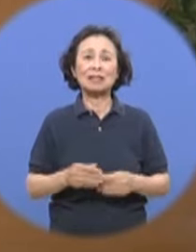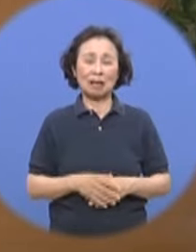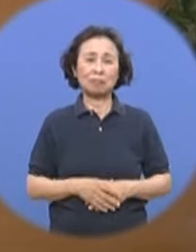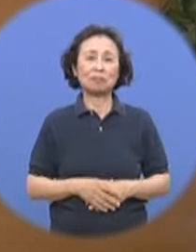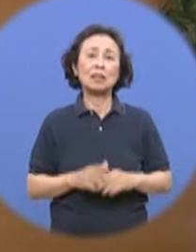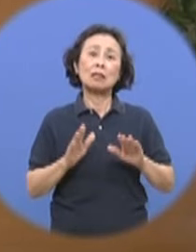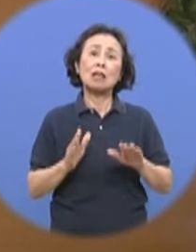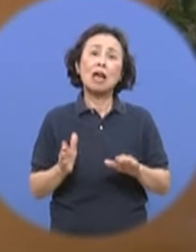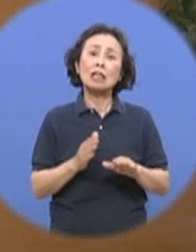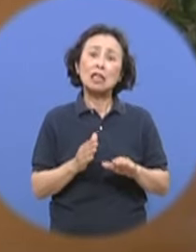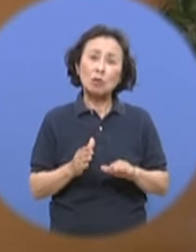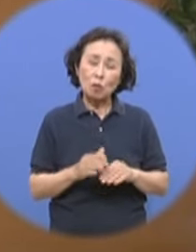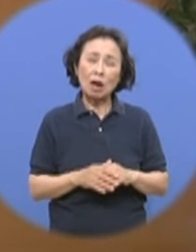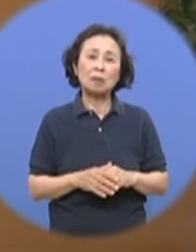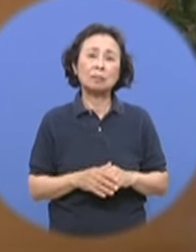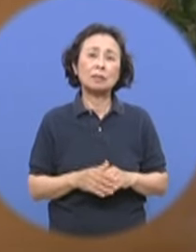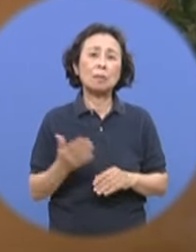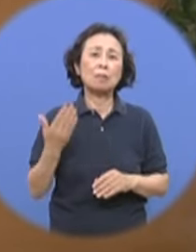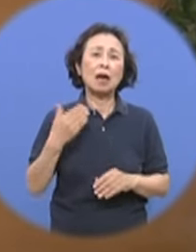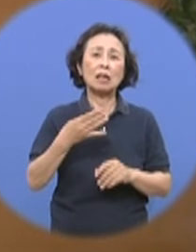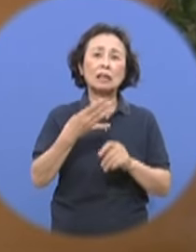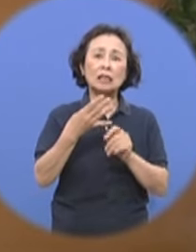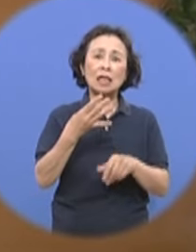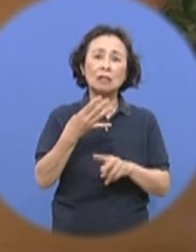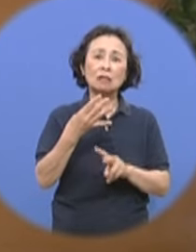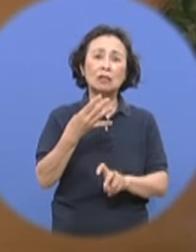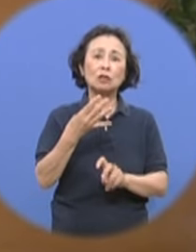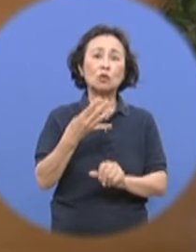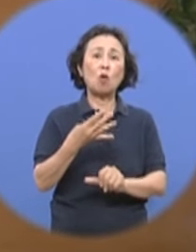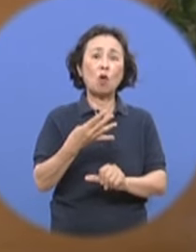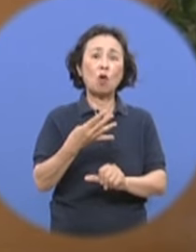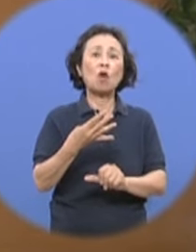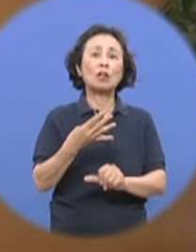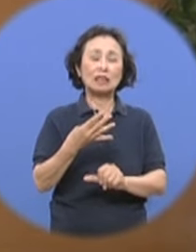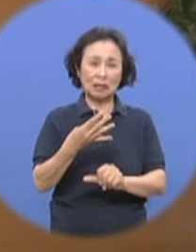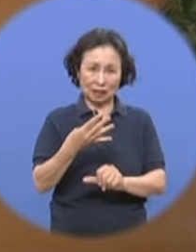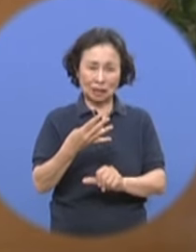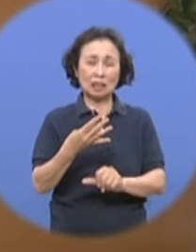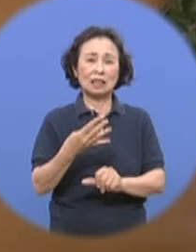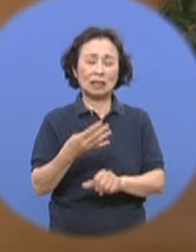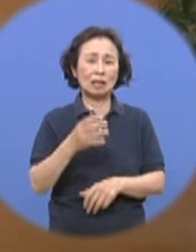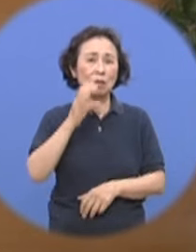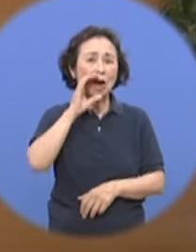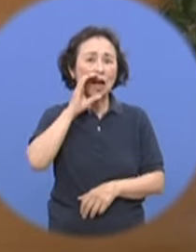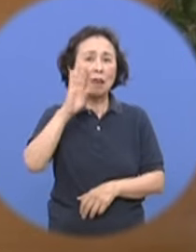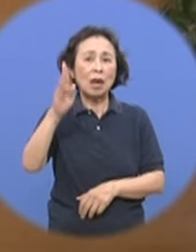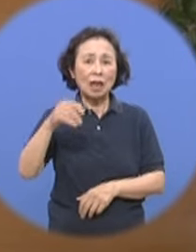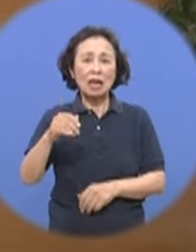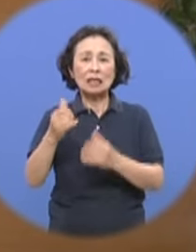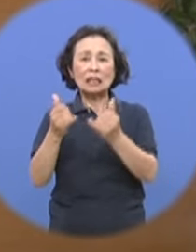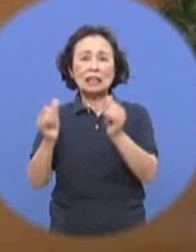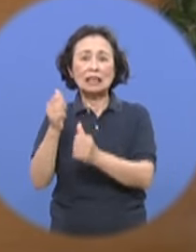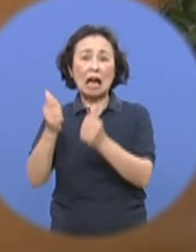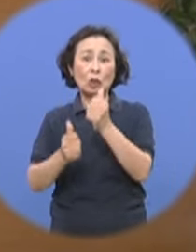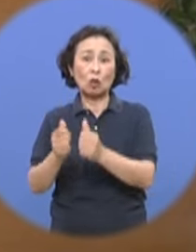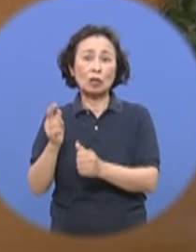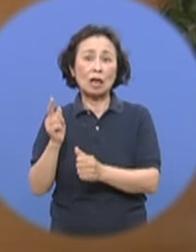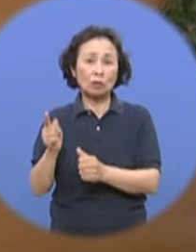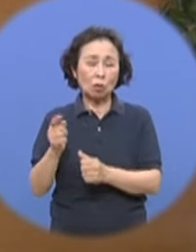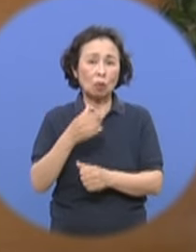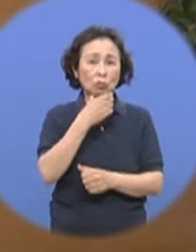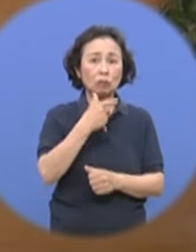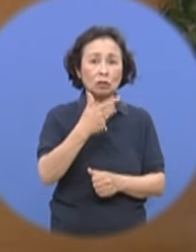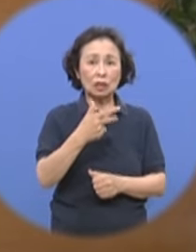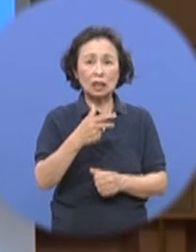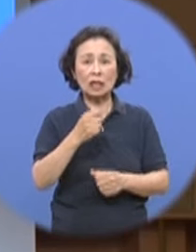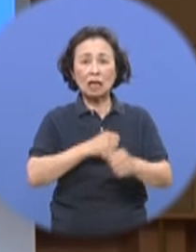直近の活動ではですね、4月の25日に和歌山県社協さんと福祉活動